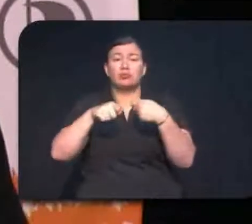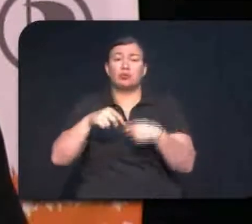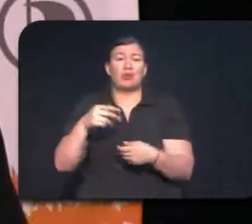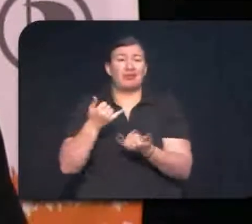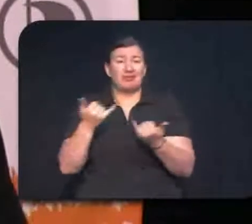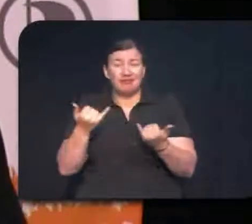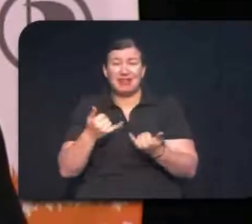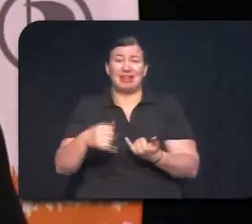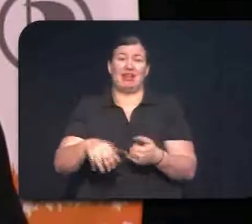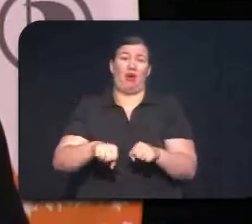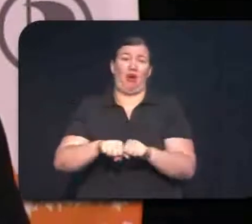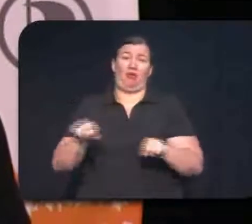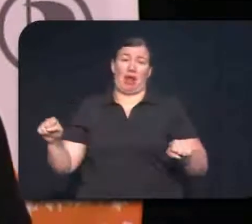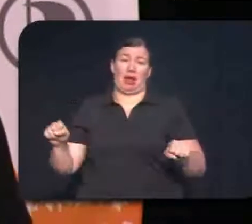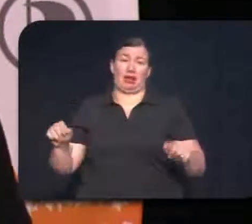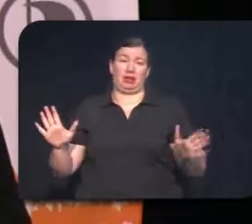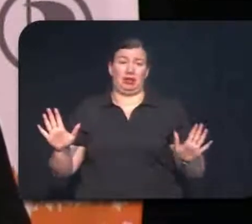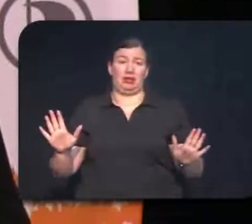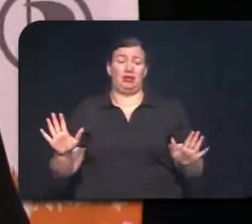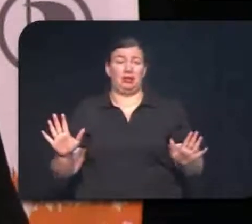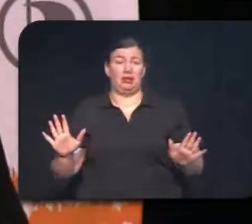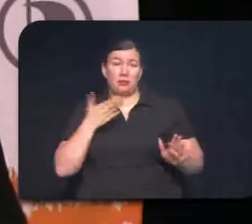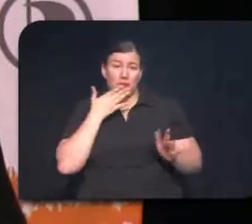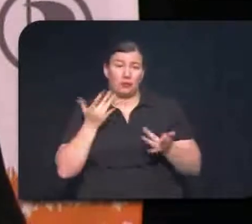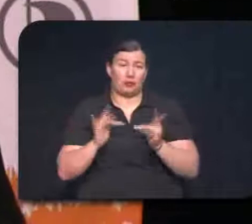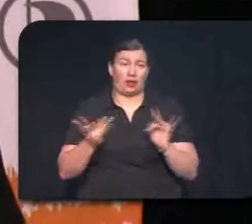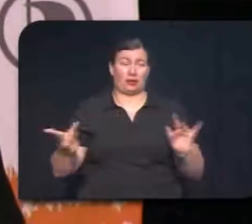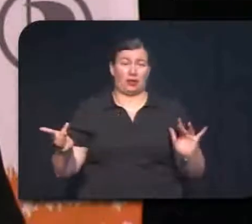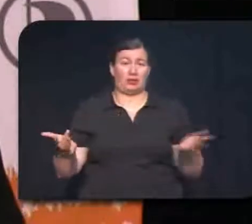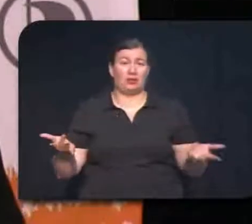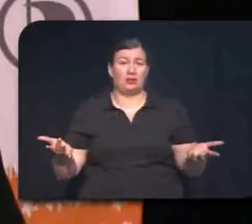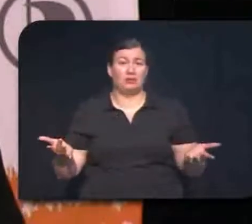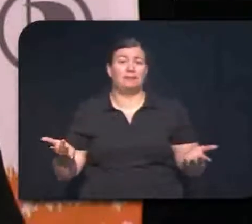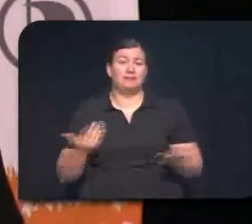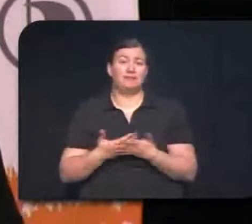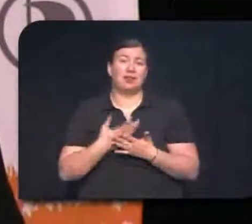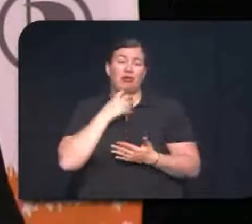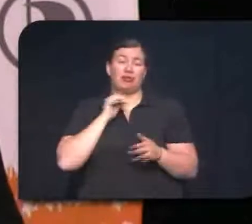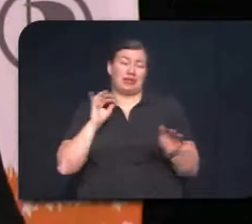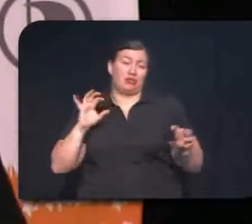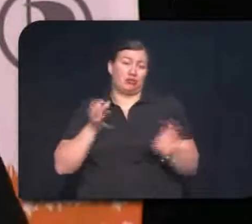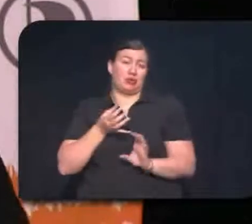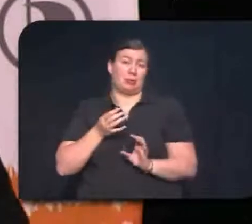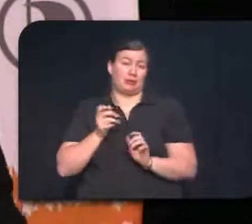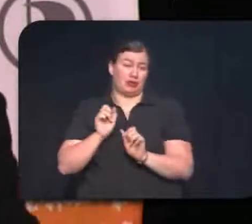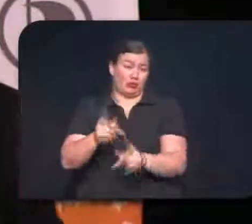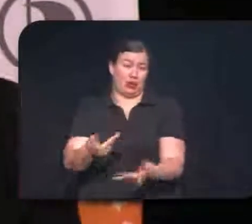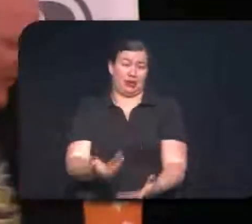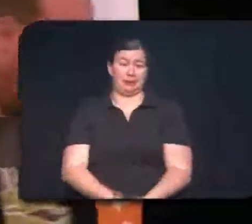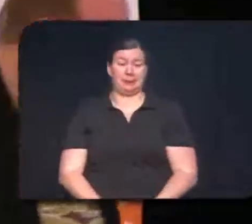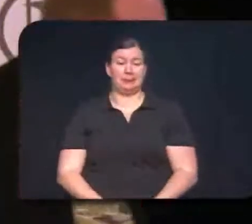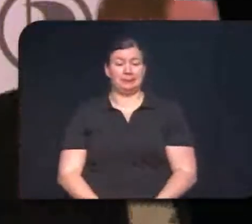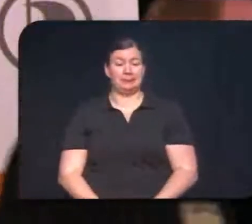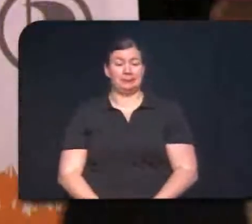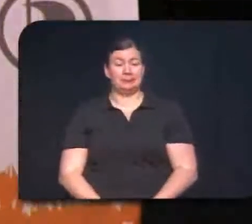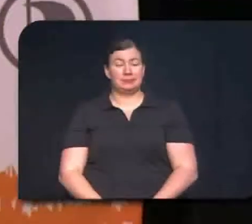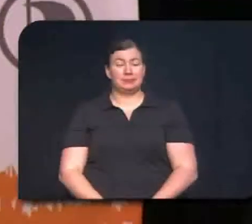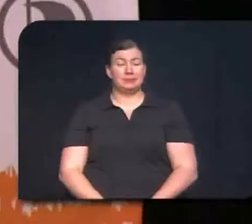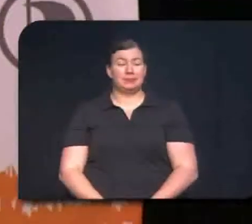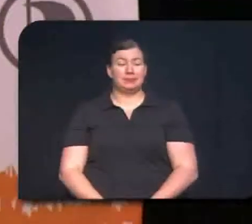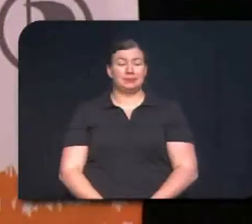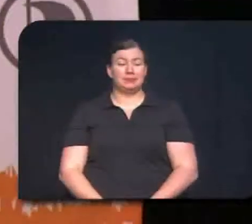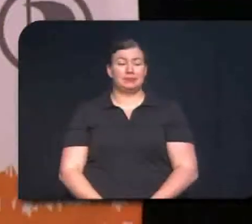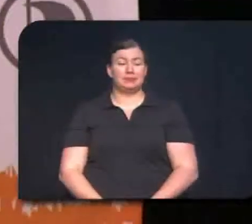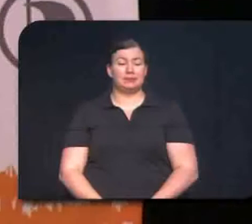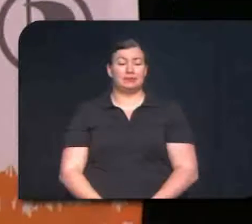debattiert ich hoffe ich habe das jetzt direkt zusammengefasst und wenn Patrick dann da ist kann er mich ja gerne noch zusammenhalten so kommen